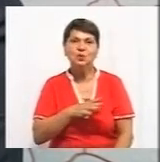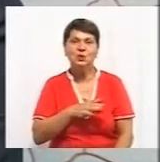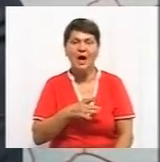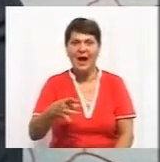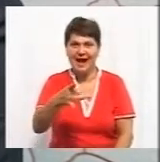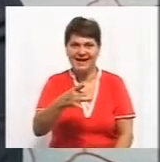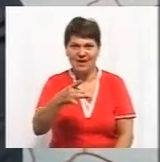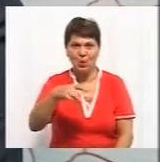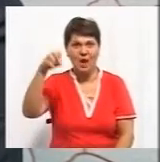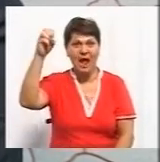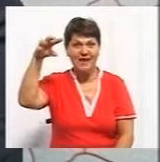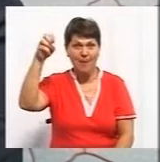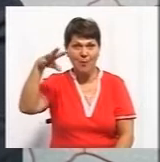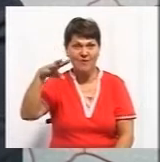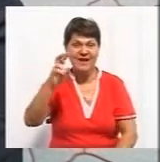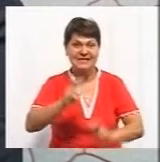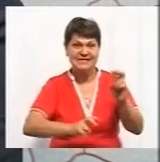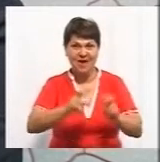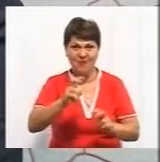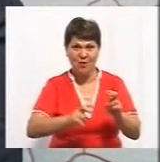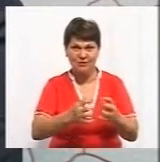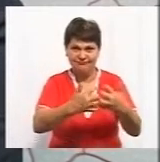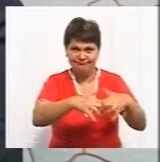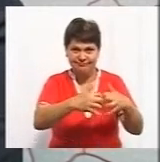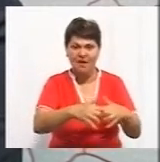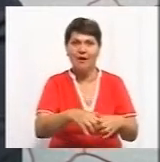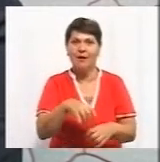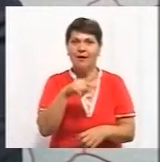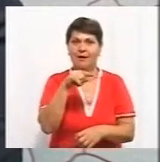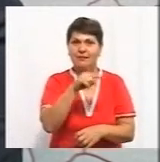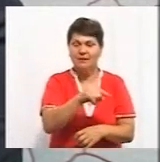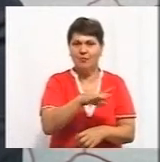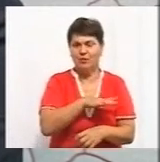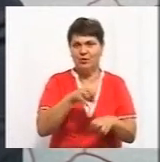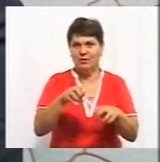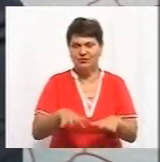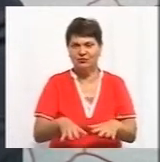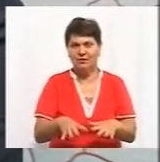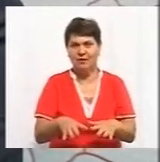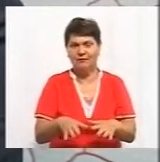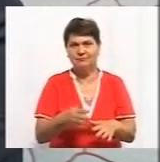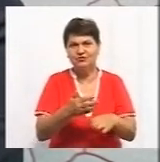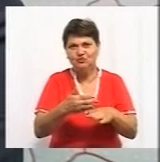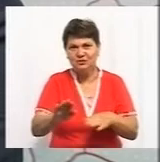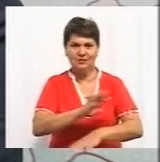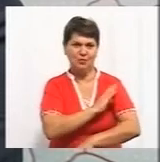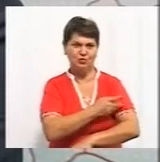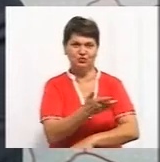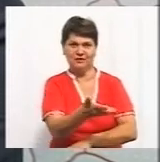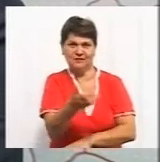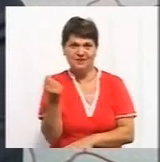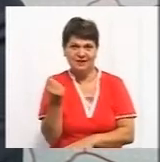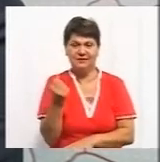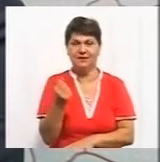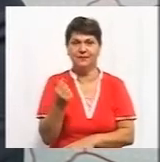мала надлишкову потужність, і тому було прийнято рішення з цієї підстанції взяти частину потужності, ну, будемо говорити,